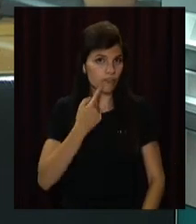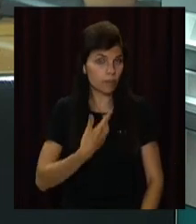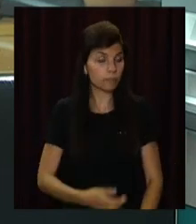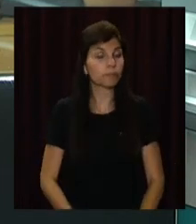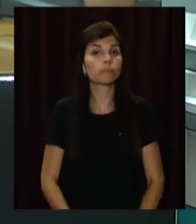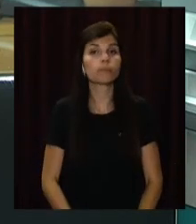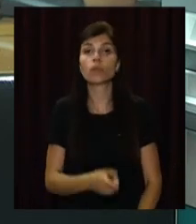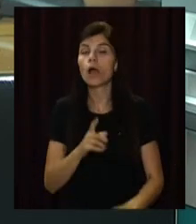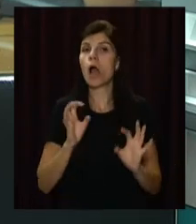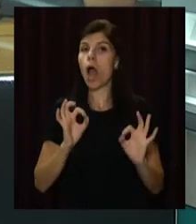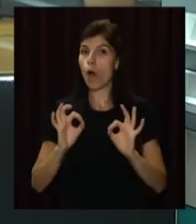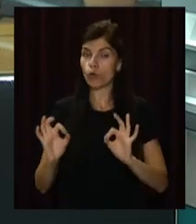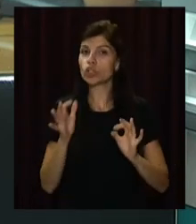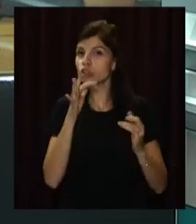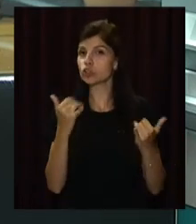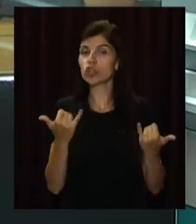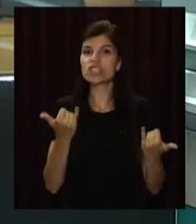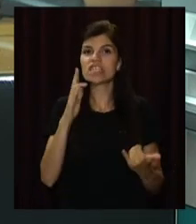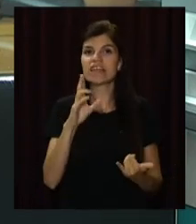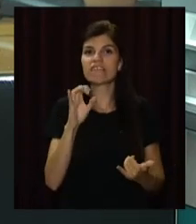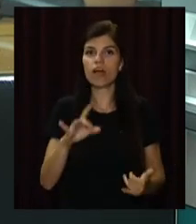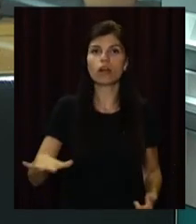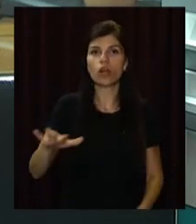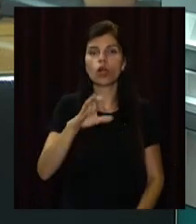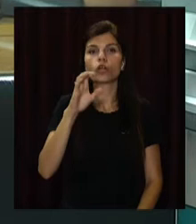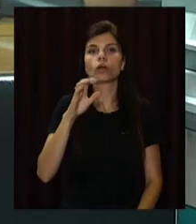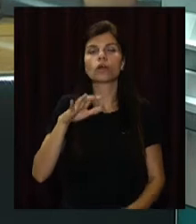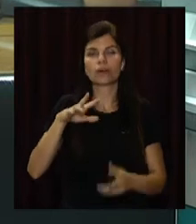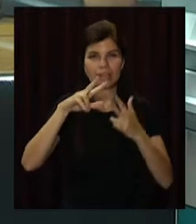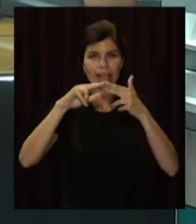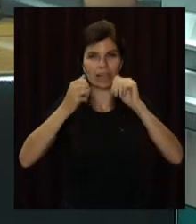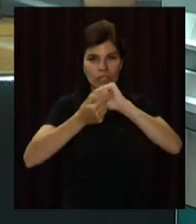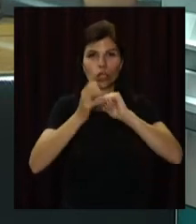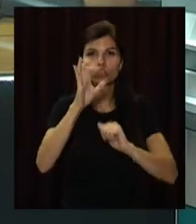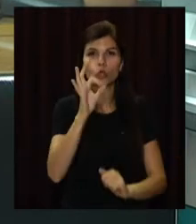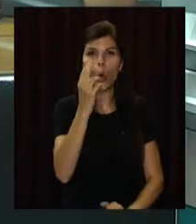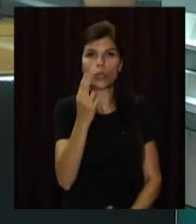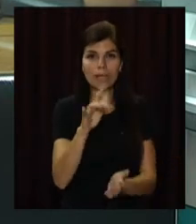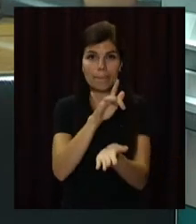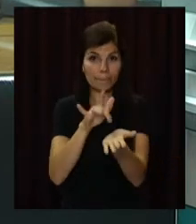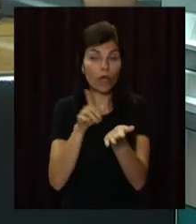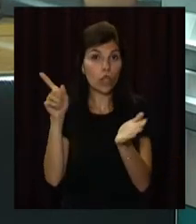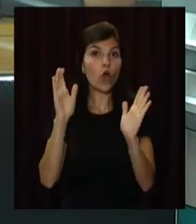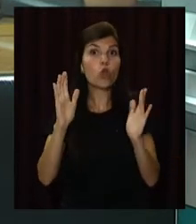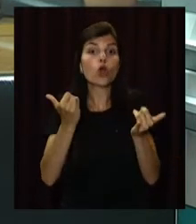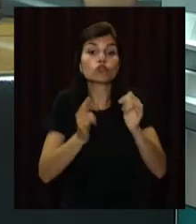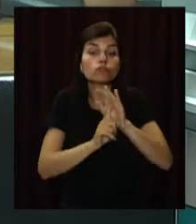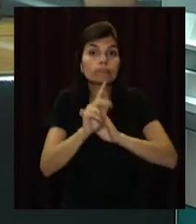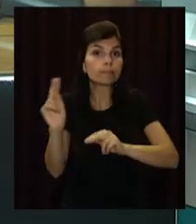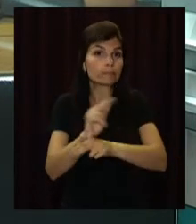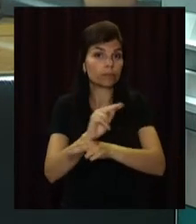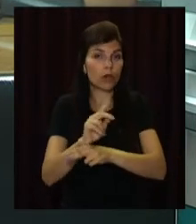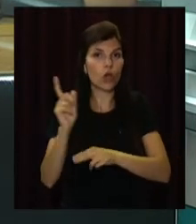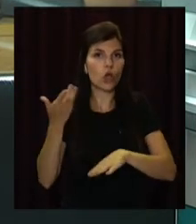Охайний та сучасний – таким буде сквер на житловому масиві соцмісто в Кам'янському. Поки там тільки-но почали роботи, працює